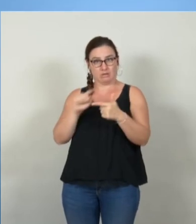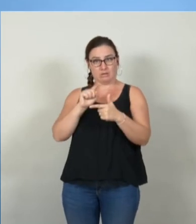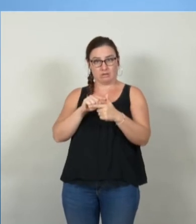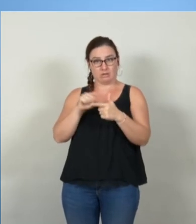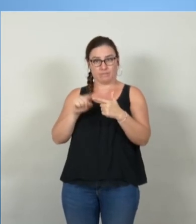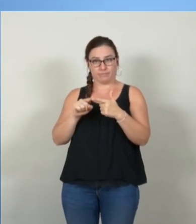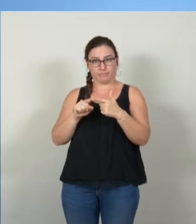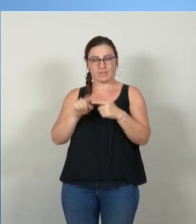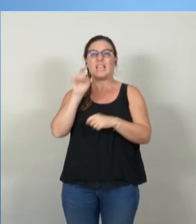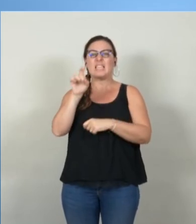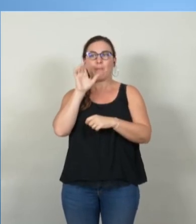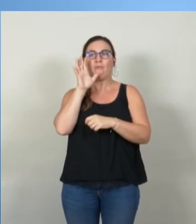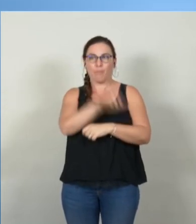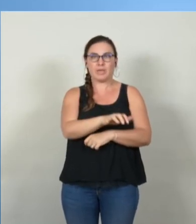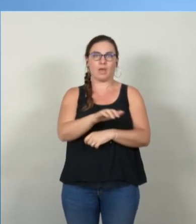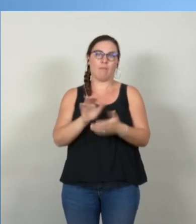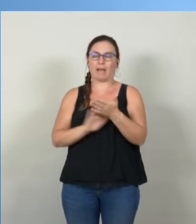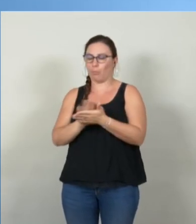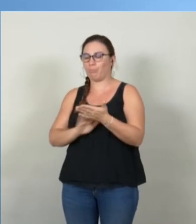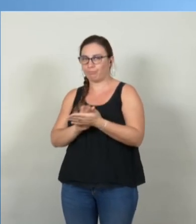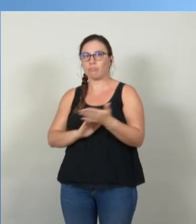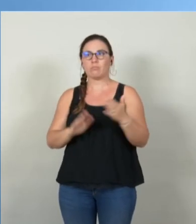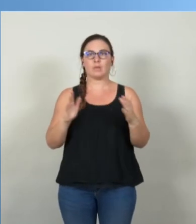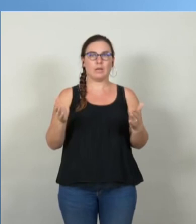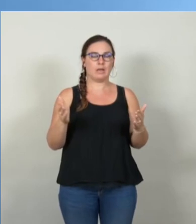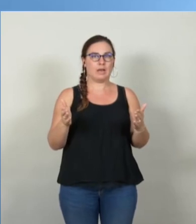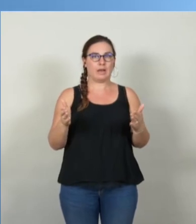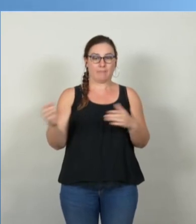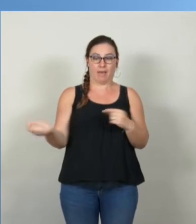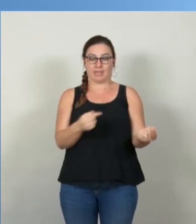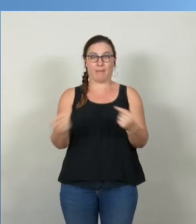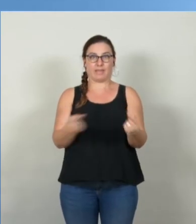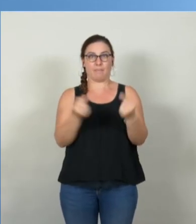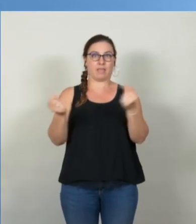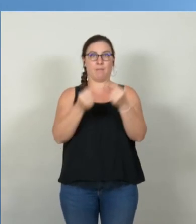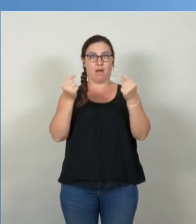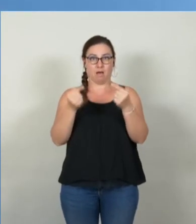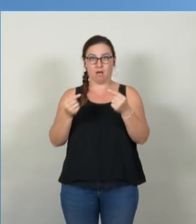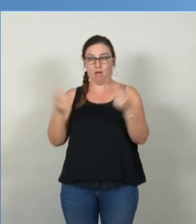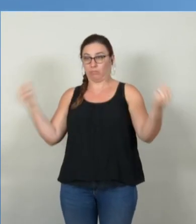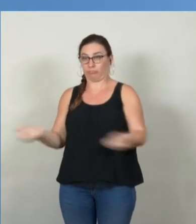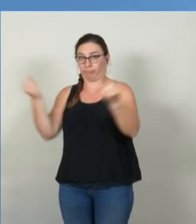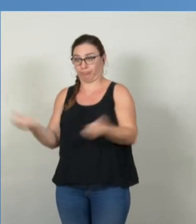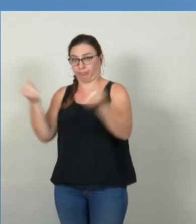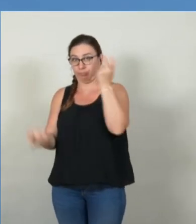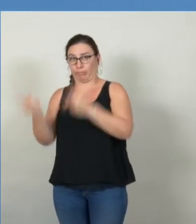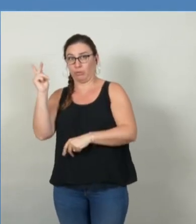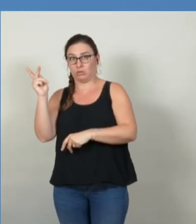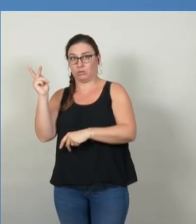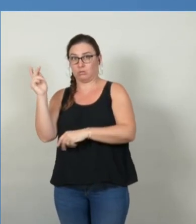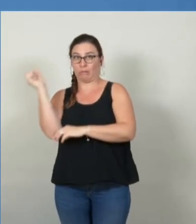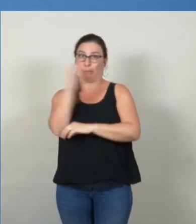l'islamophobie pardon en 2000 et bien c'est débat là font plus que